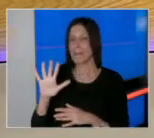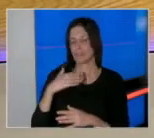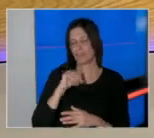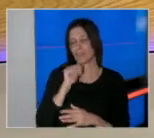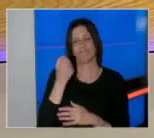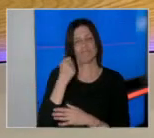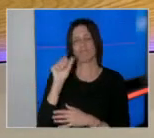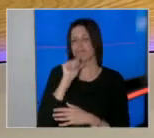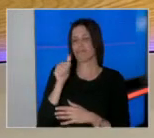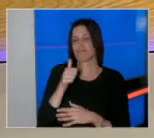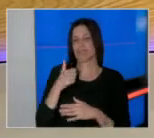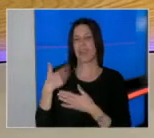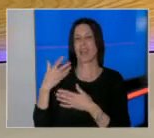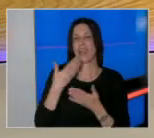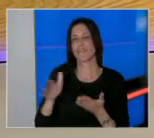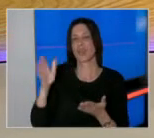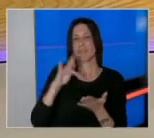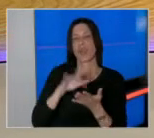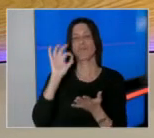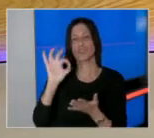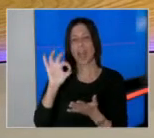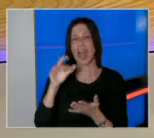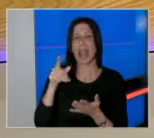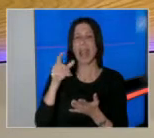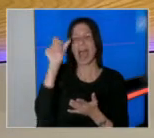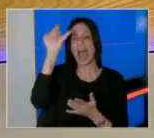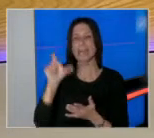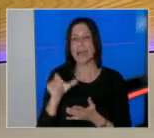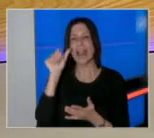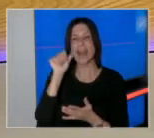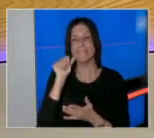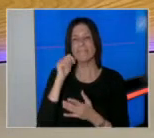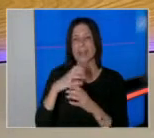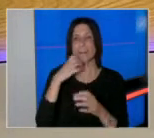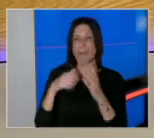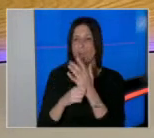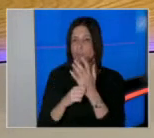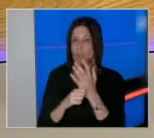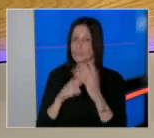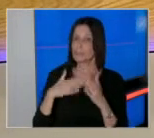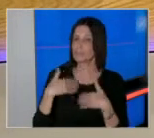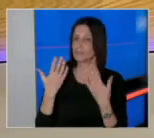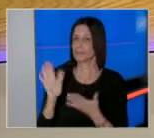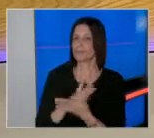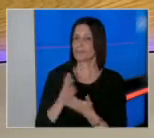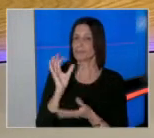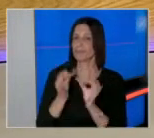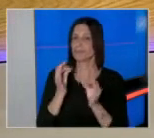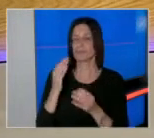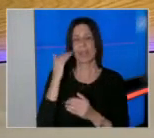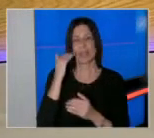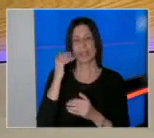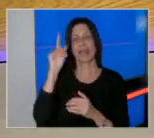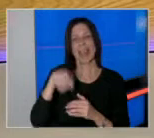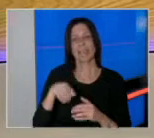סרבה לפנות את מקומה לאדם לבן באוטובוס. ובנוסף אני רוצה גם להביא את פסיקת בית המשפט העליון האמריקאי משנת